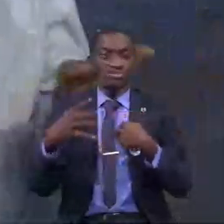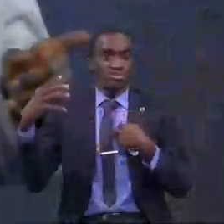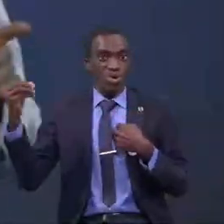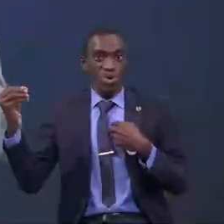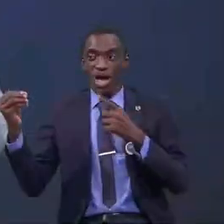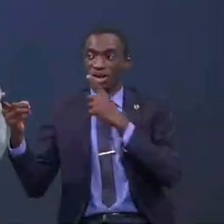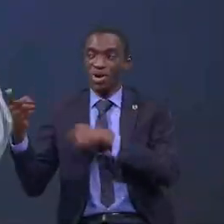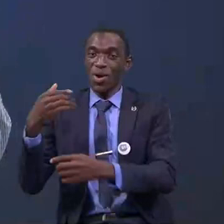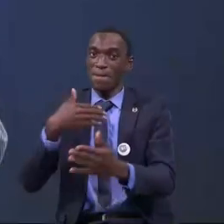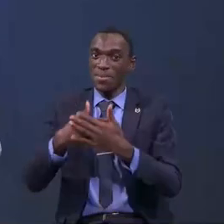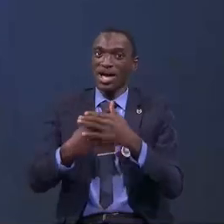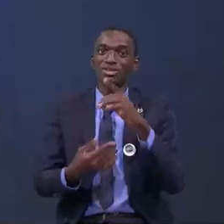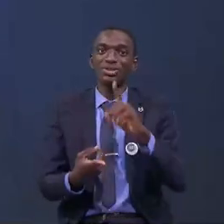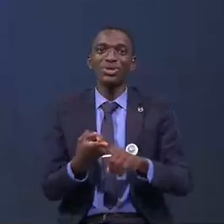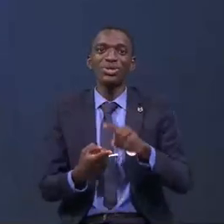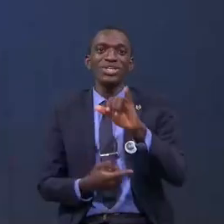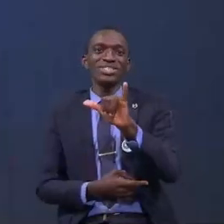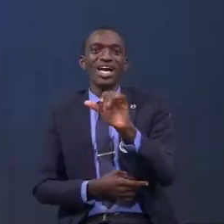Et quand je reviendrai, je serai à Yaoundé.